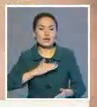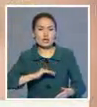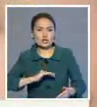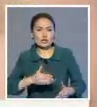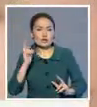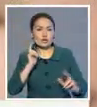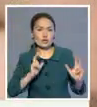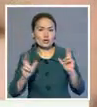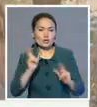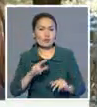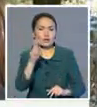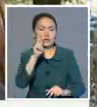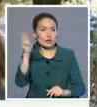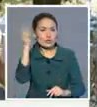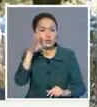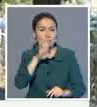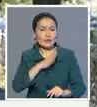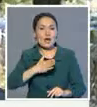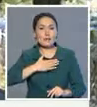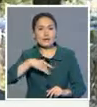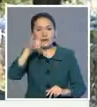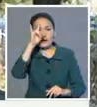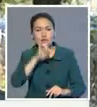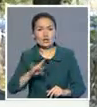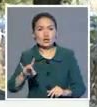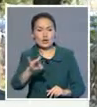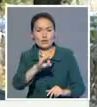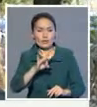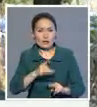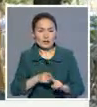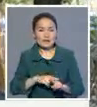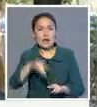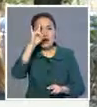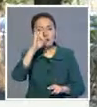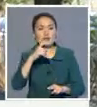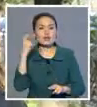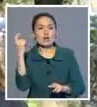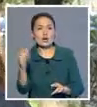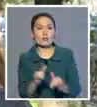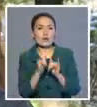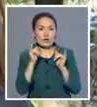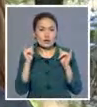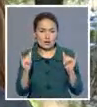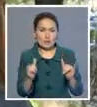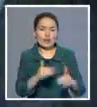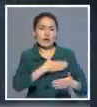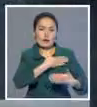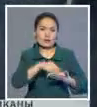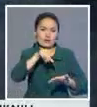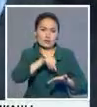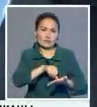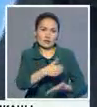оқу орнында болса да. Мен өзім Қазақстан азаматы ретінде Қазақстан мемлекетінің экономикасын көтеруге өз